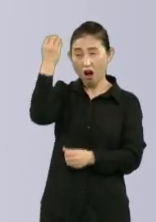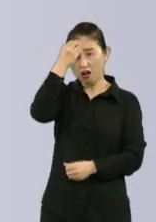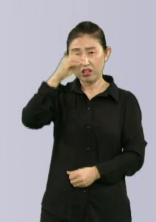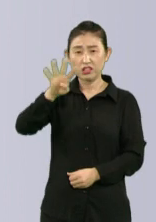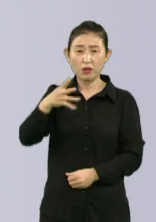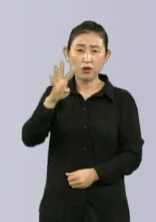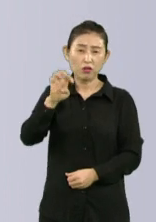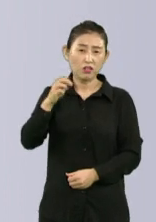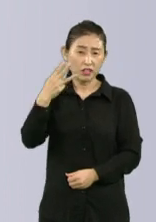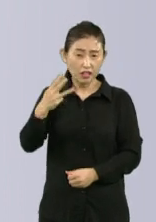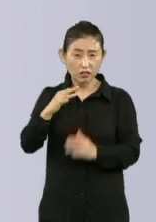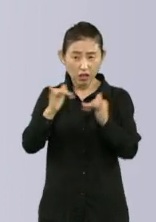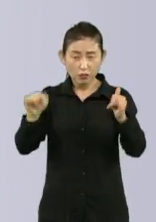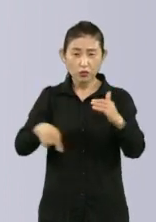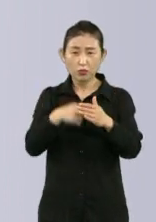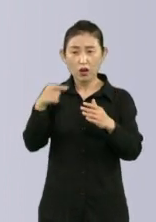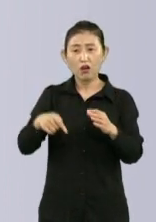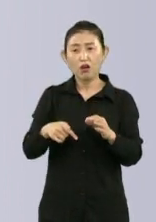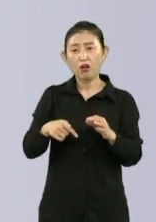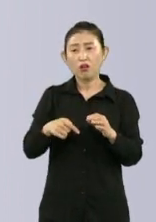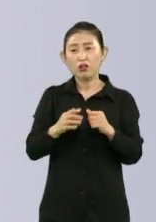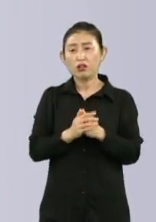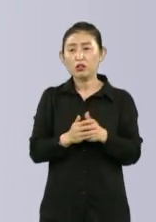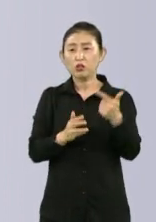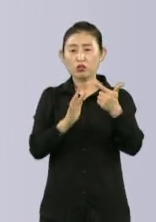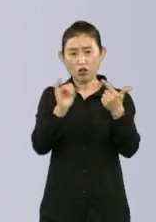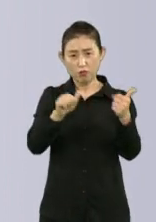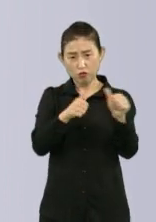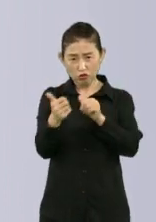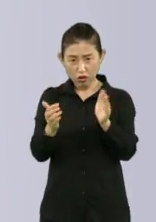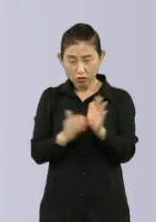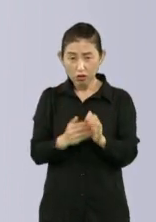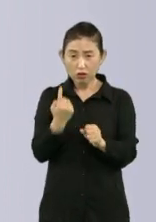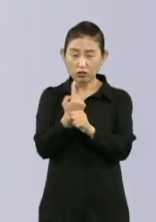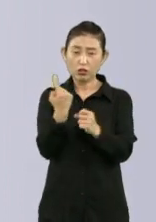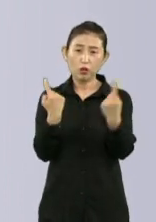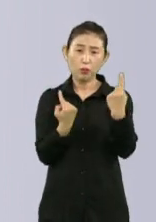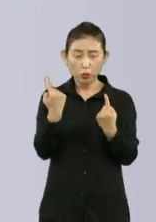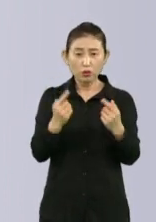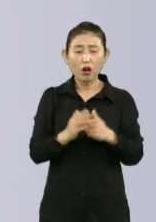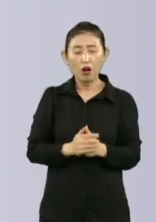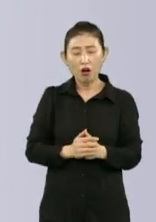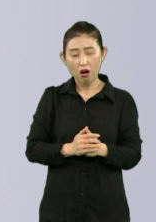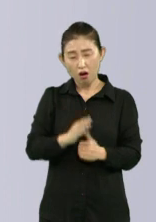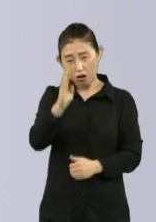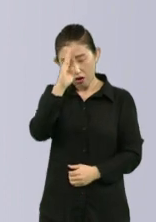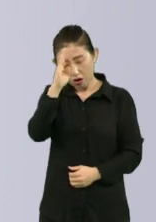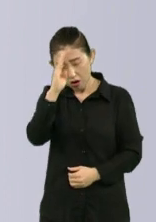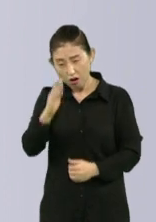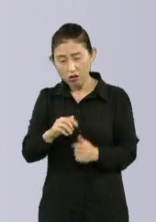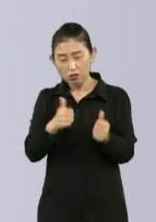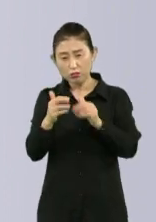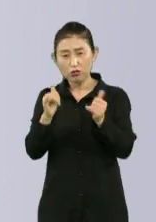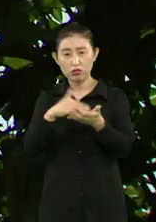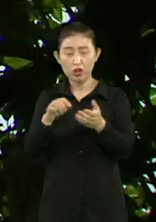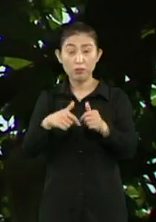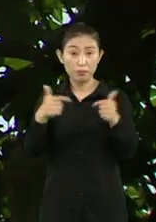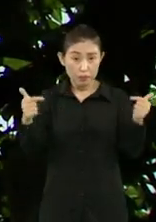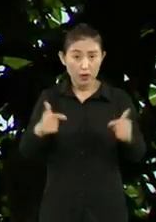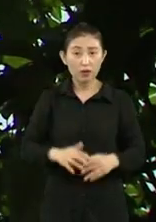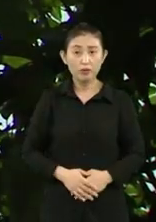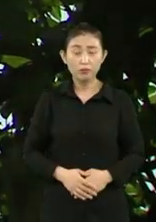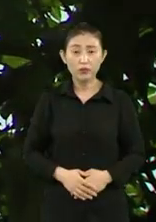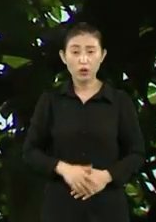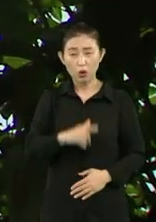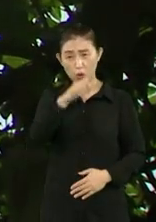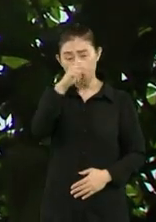가운데 6명이 열사병으로 목숨을 잃었는데 지난해 같은 기간보다 질환자와 사망자 수가 크게 늘었습니다.